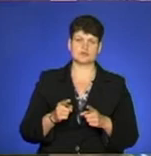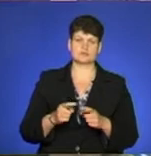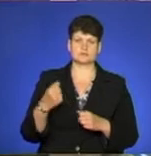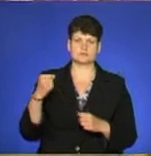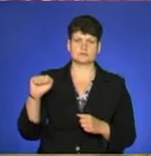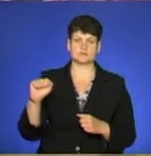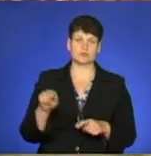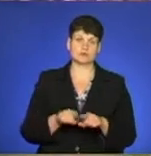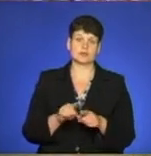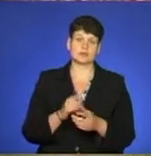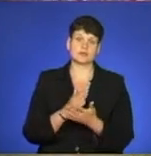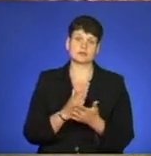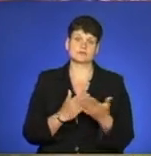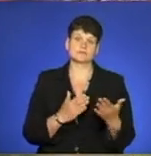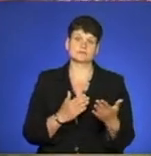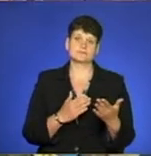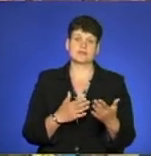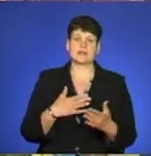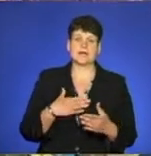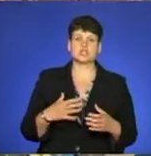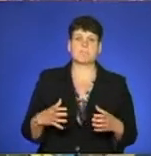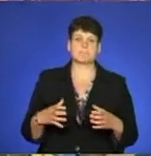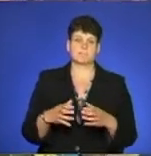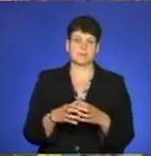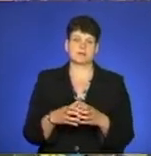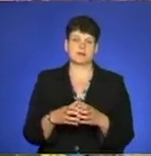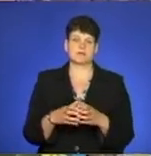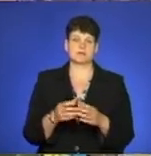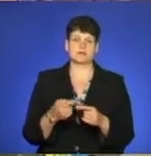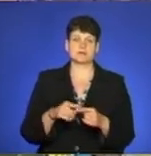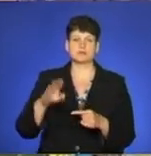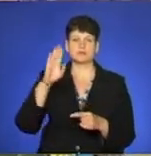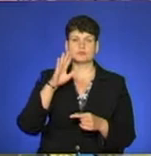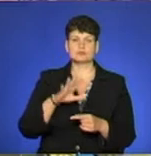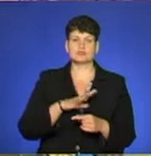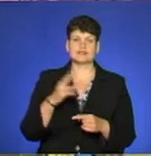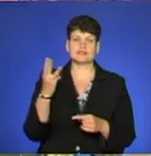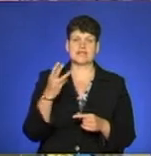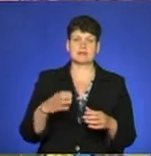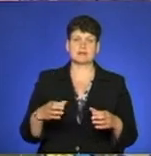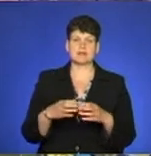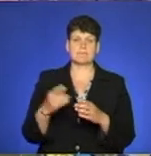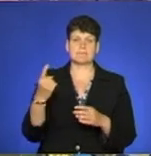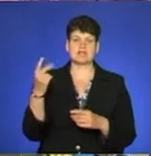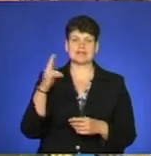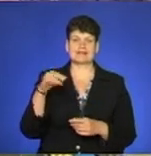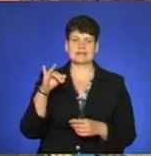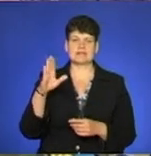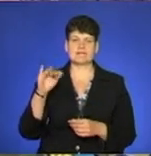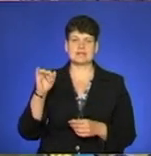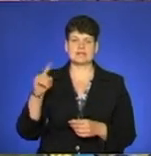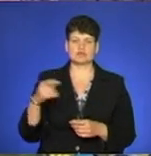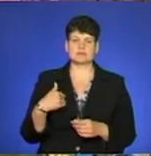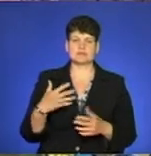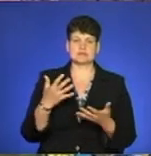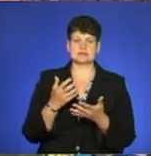так він і виглядає, як виявилося. Наша батарея, от хлопці, це була на той момент, це була третя батарея першого дивізіону. Ми одразу посіли